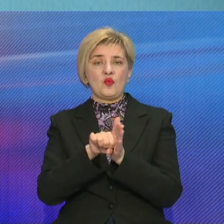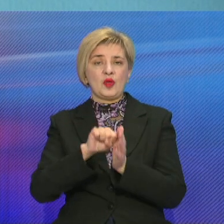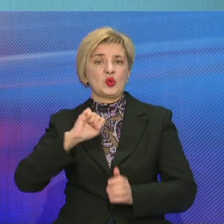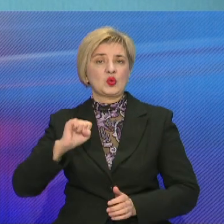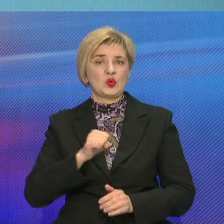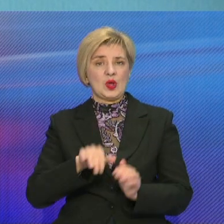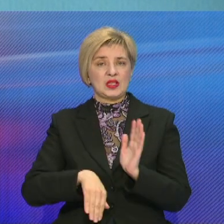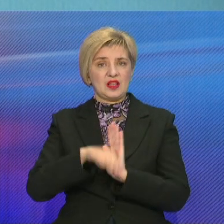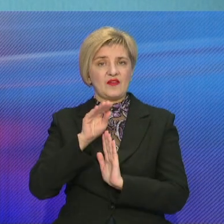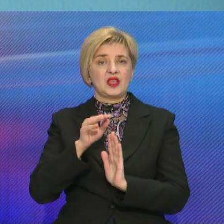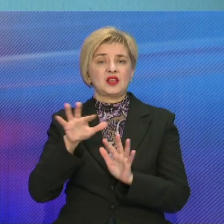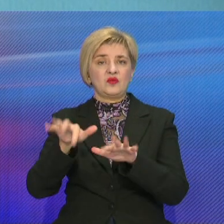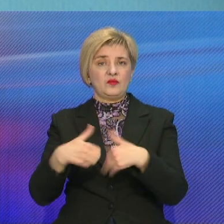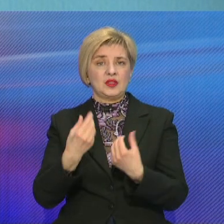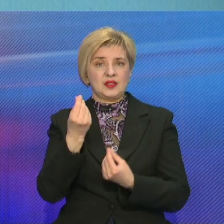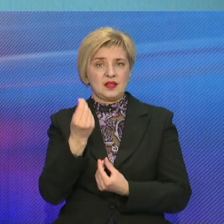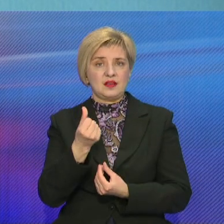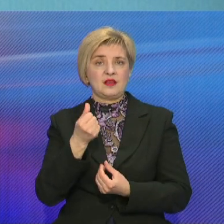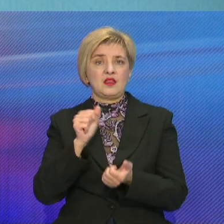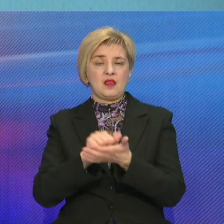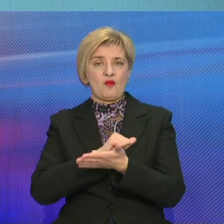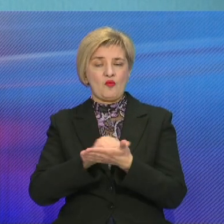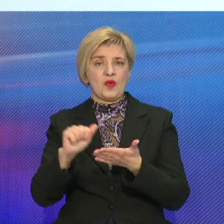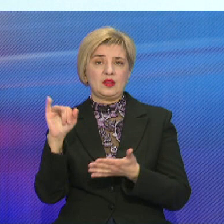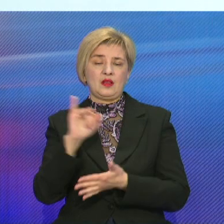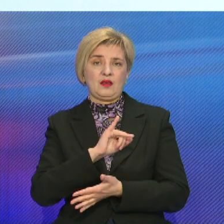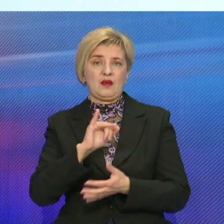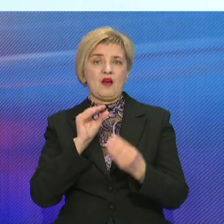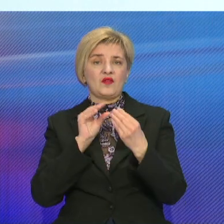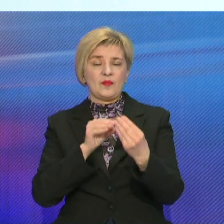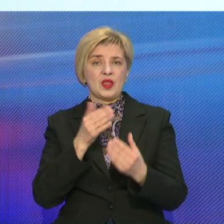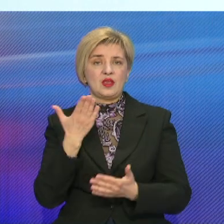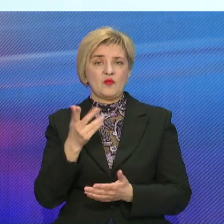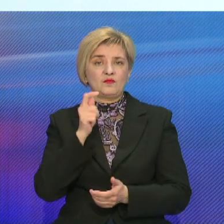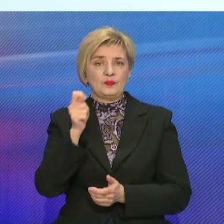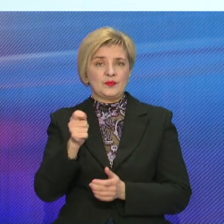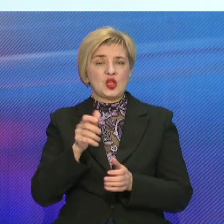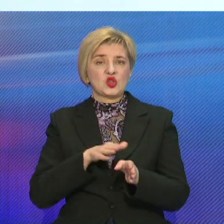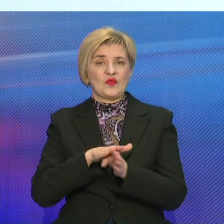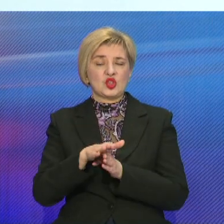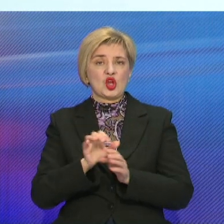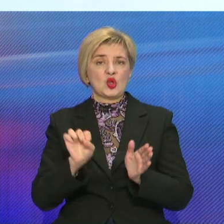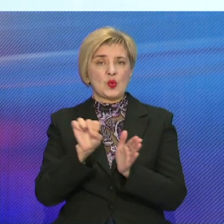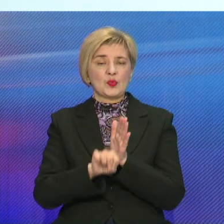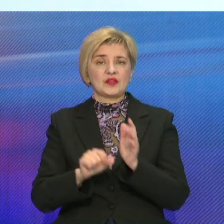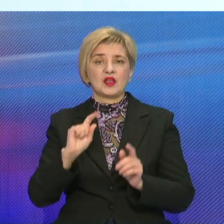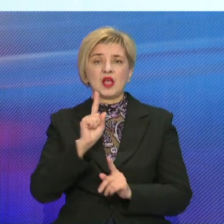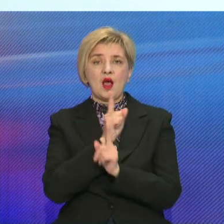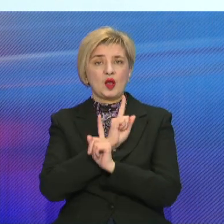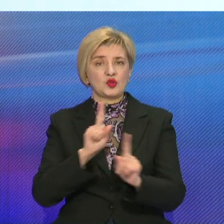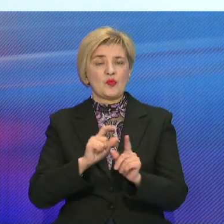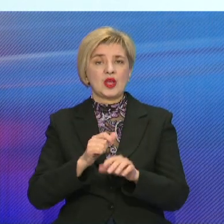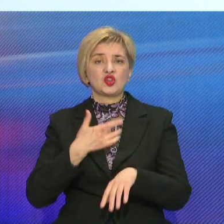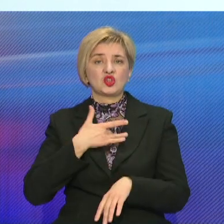его грошами, документами и автомобилем. Ему инкриминировано совершение убийства с особой жестокостью, сопряженное